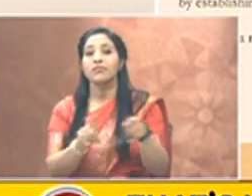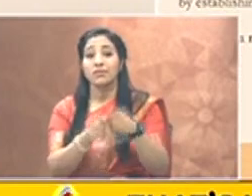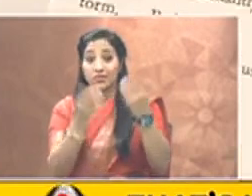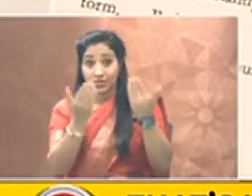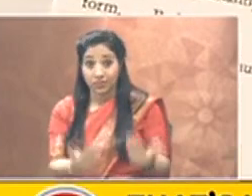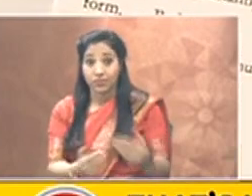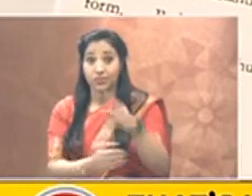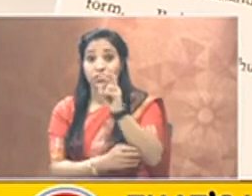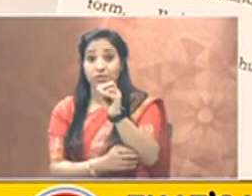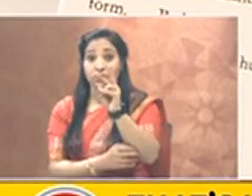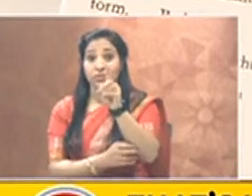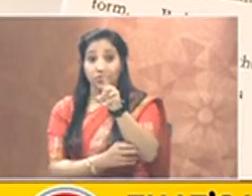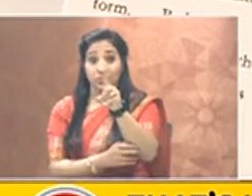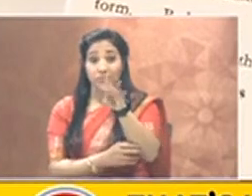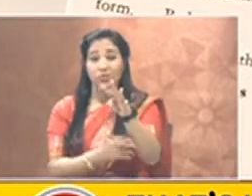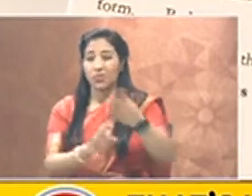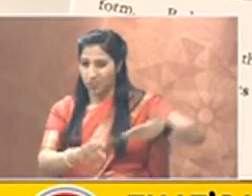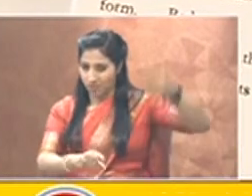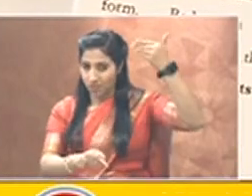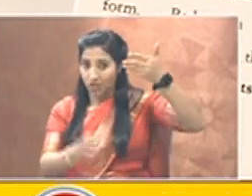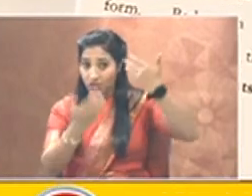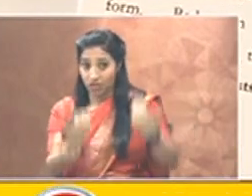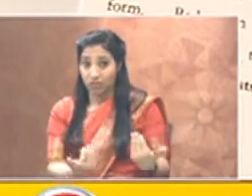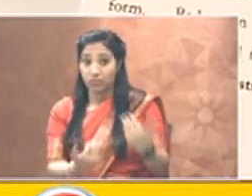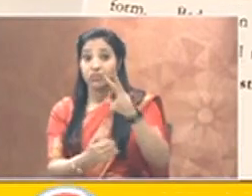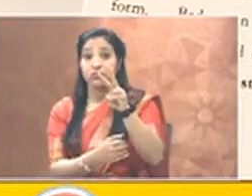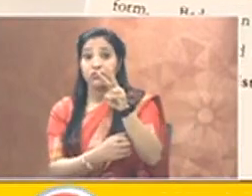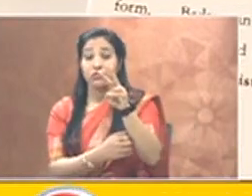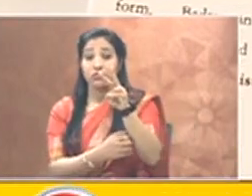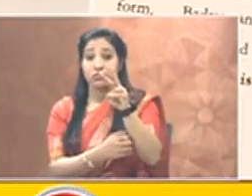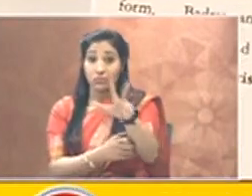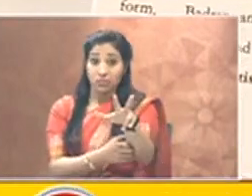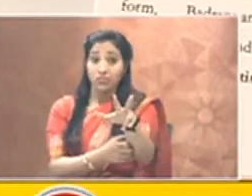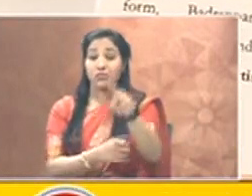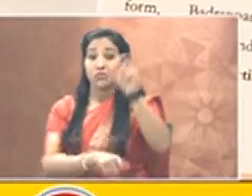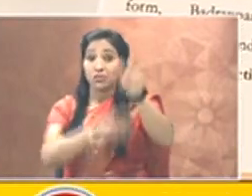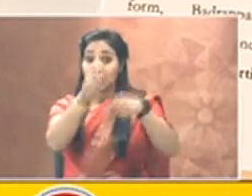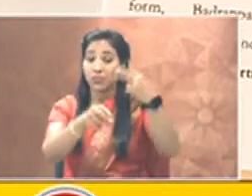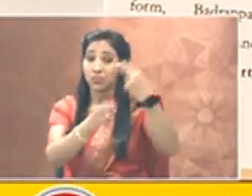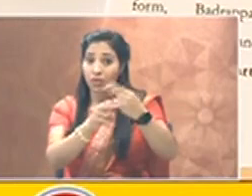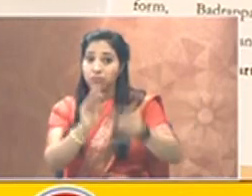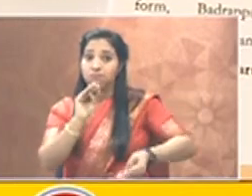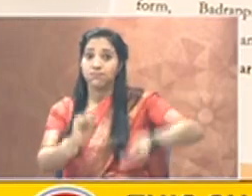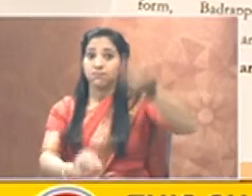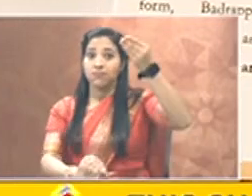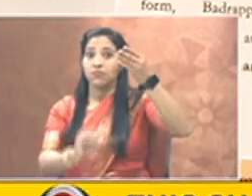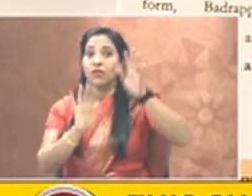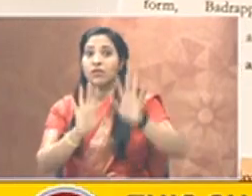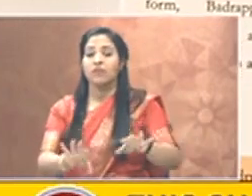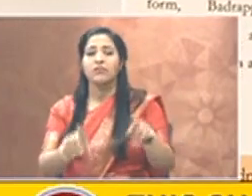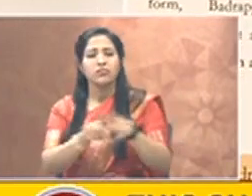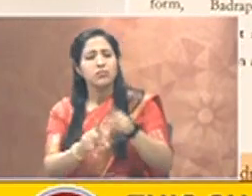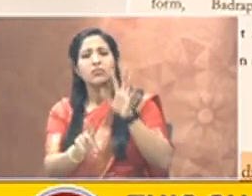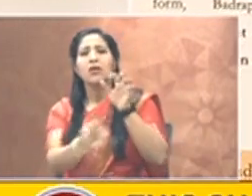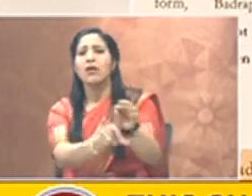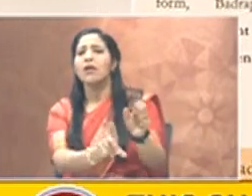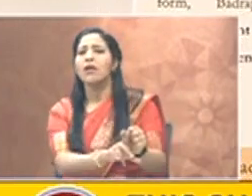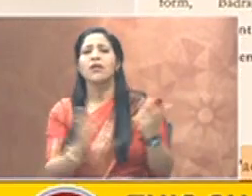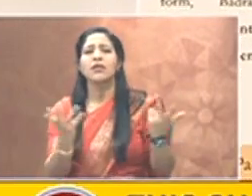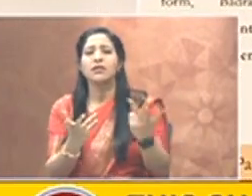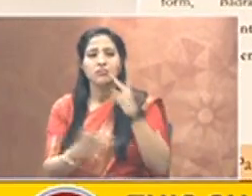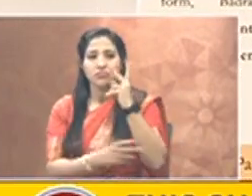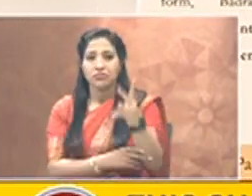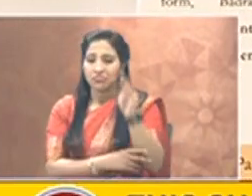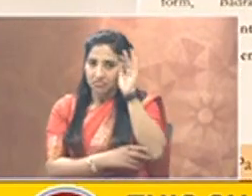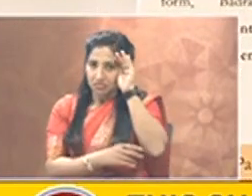बार 2014 की तुलना में 28 गुना ज्यादा नॉमिनेशंस प्राप्त हुए हैं। इससे पता चलता है